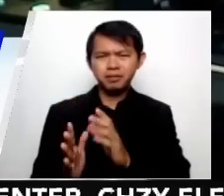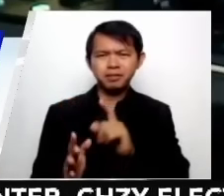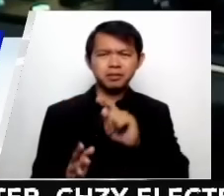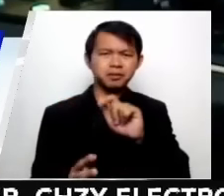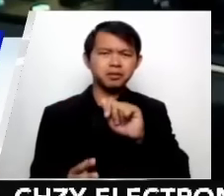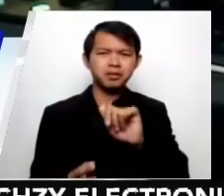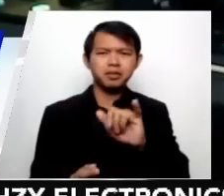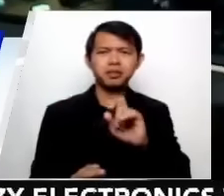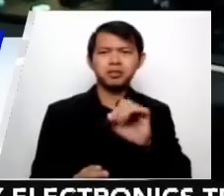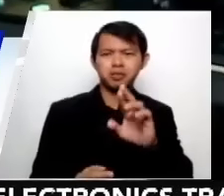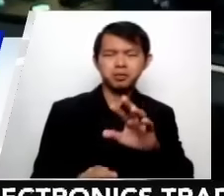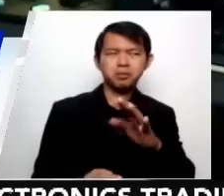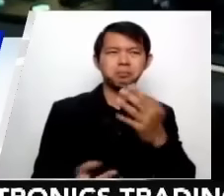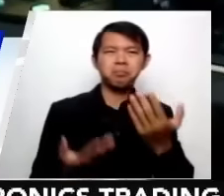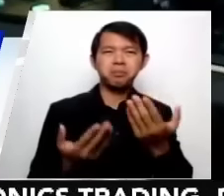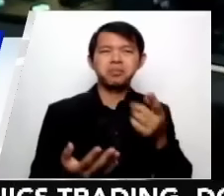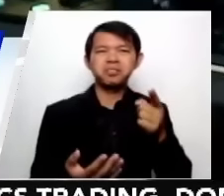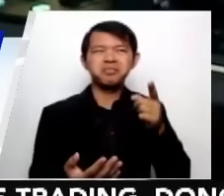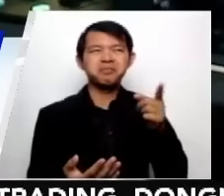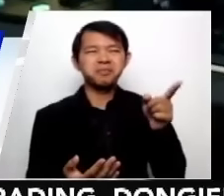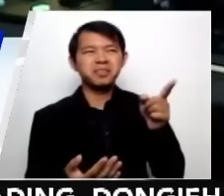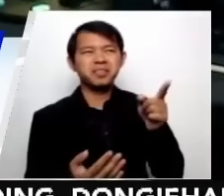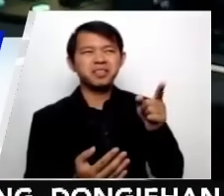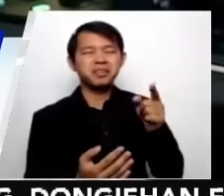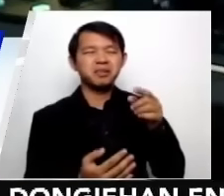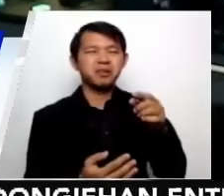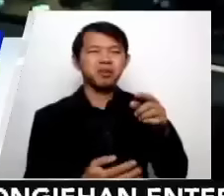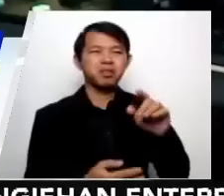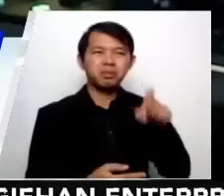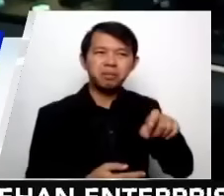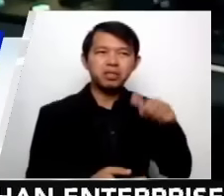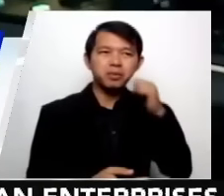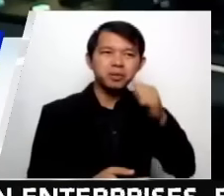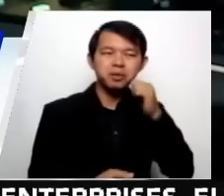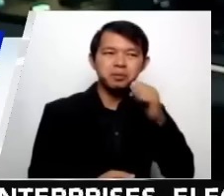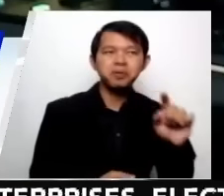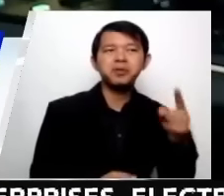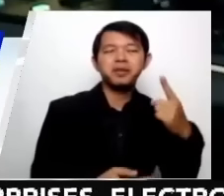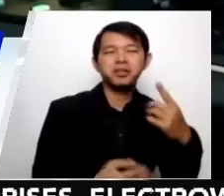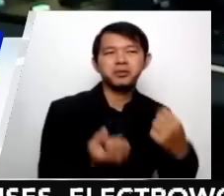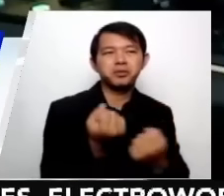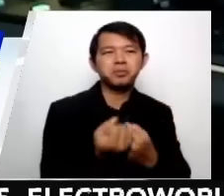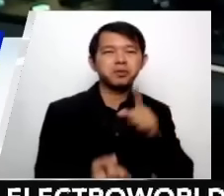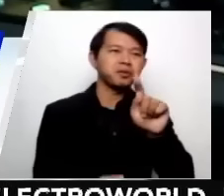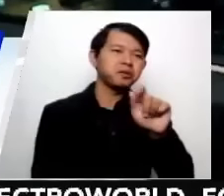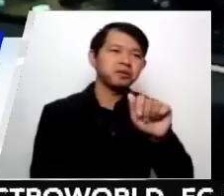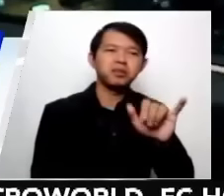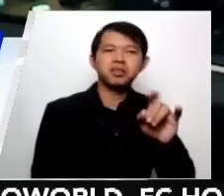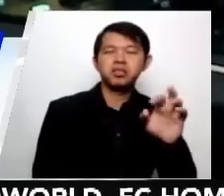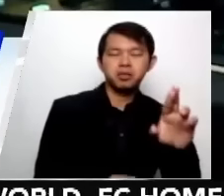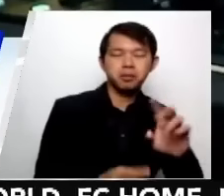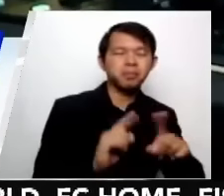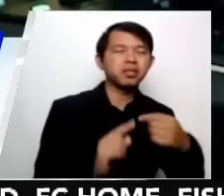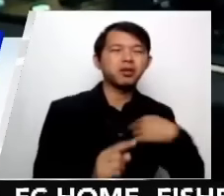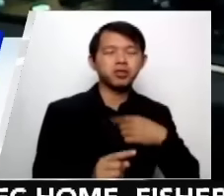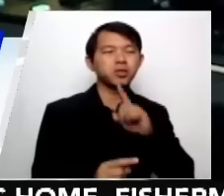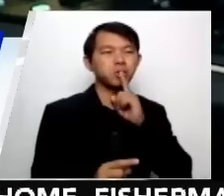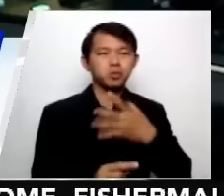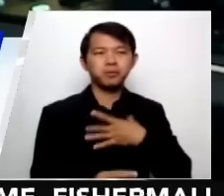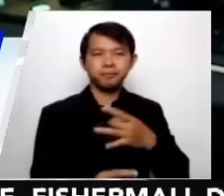very pambabae talaga yung mga songs ni Taylor Swift. Mm-hmm. Pero ako kasi, mahilig ako sa mga ganong kanta. Mm-hmm.